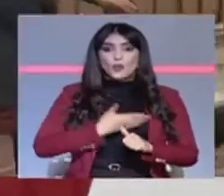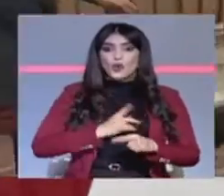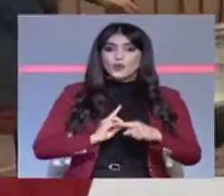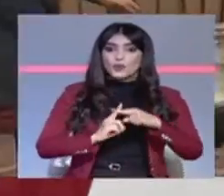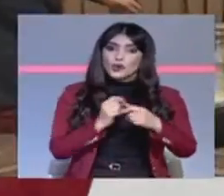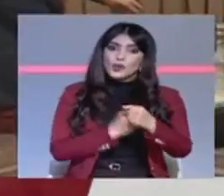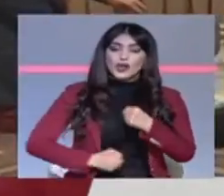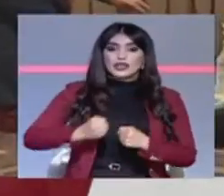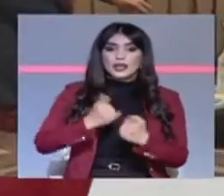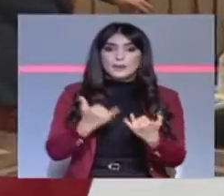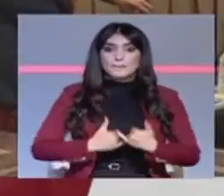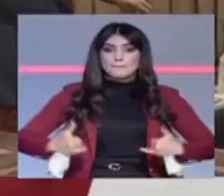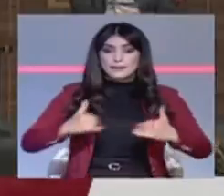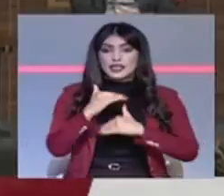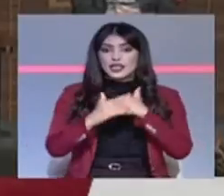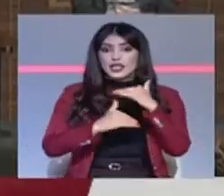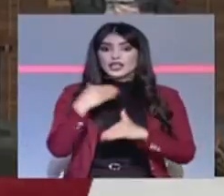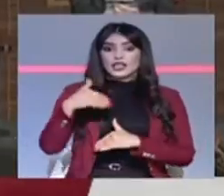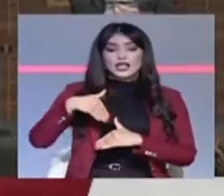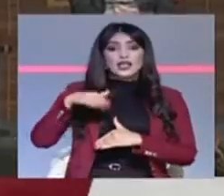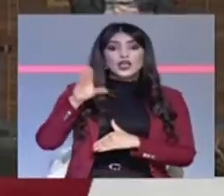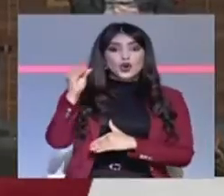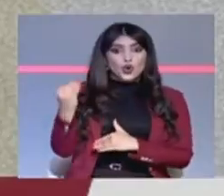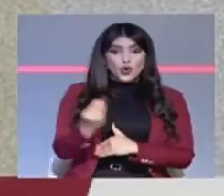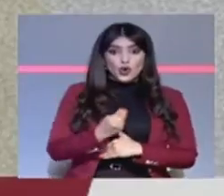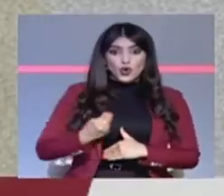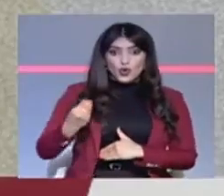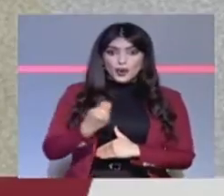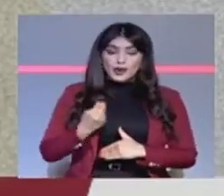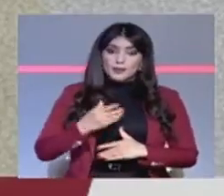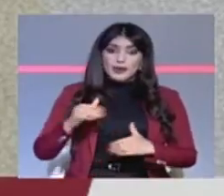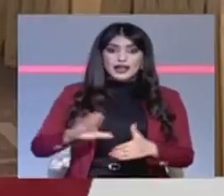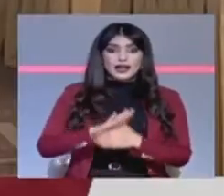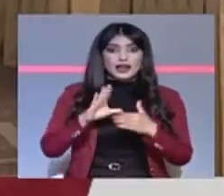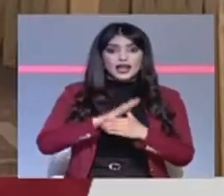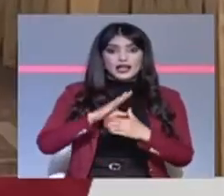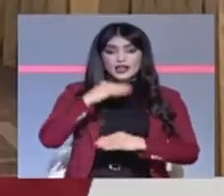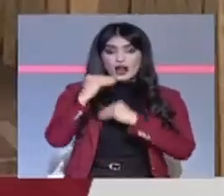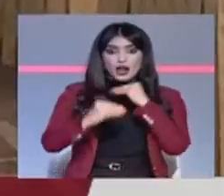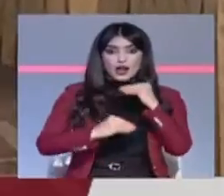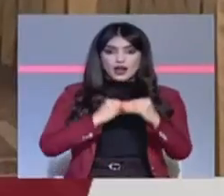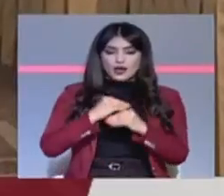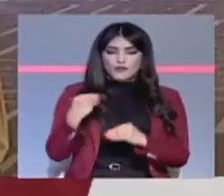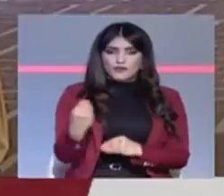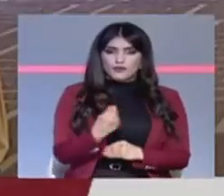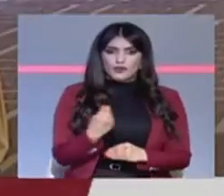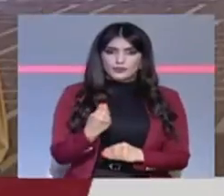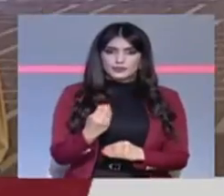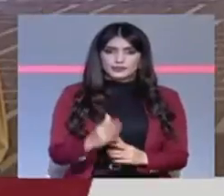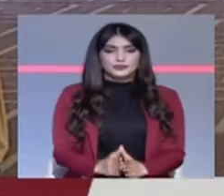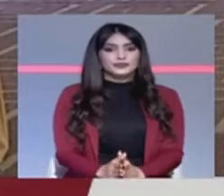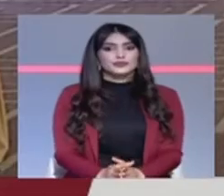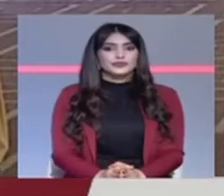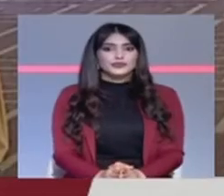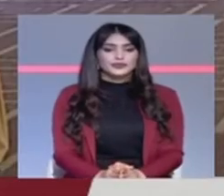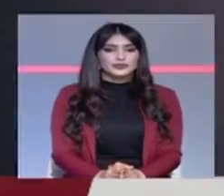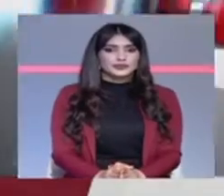واحده المجلس الاعلى للتنميه الدوله وذلك بمناسبه اليوم العالمي الطلاب و